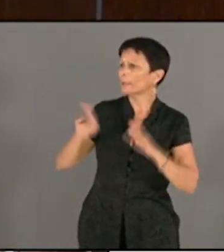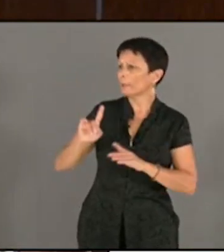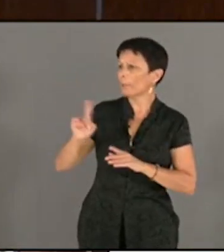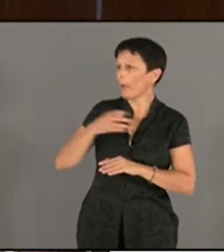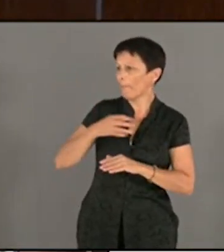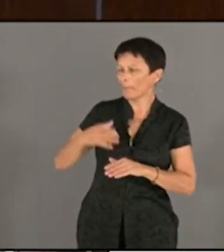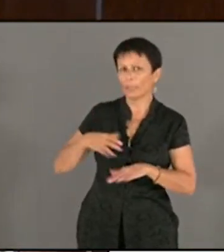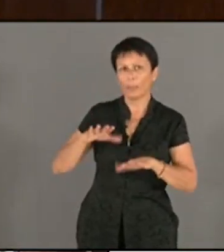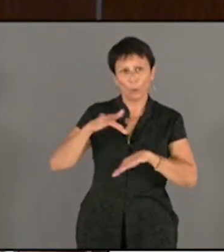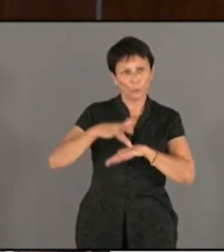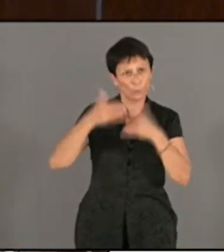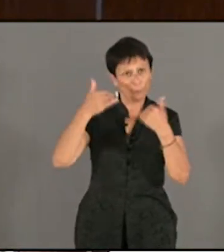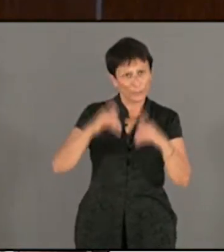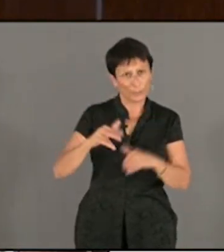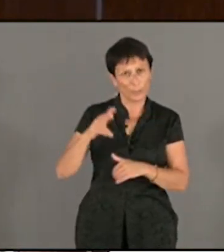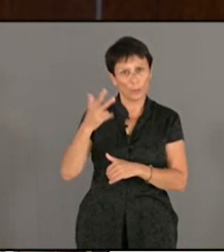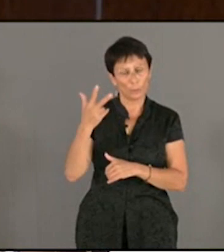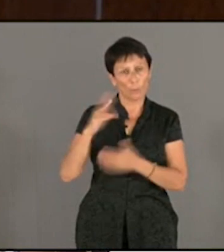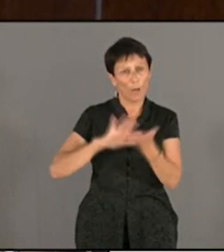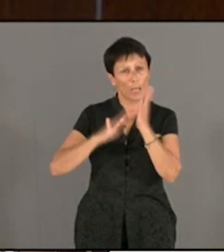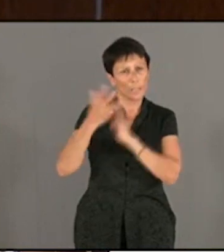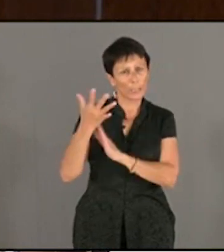criminel. Trois